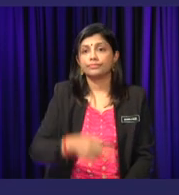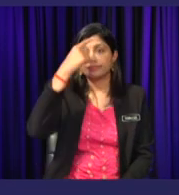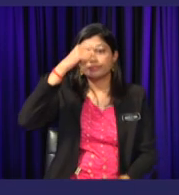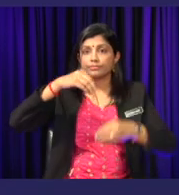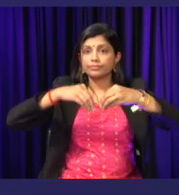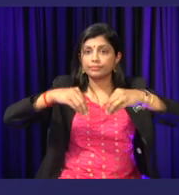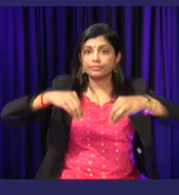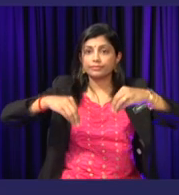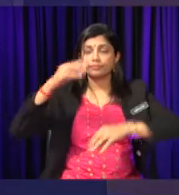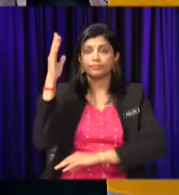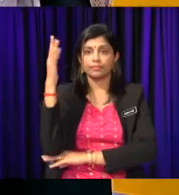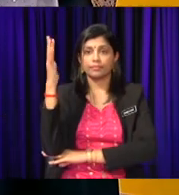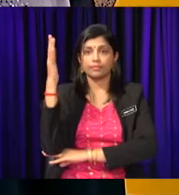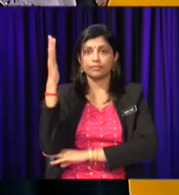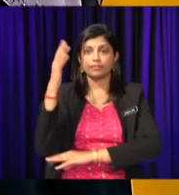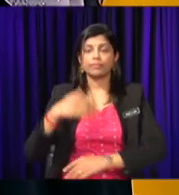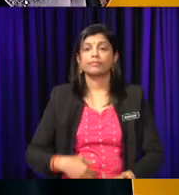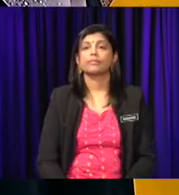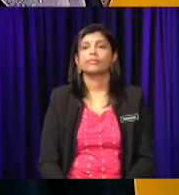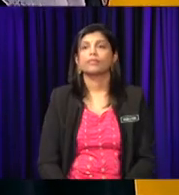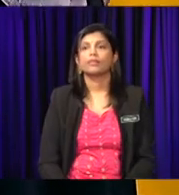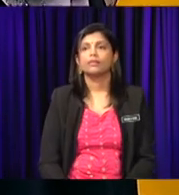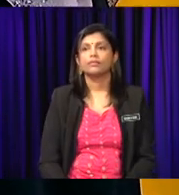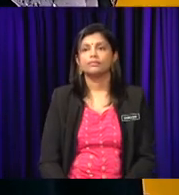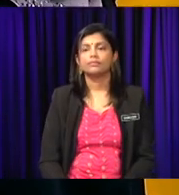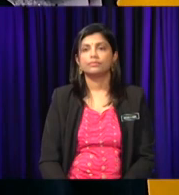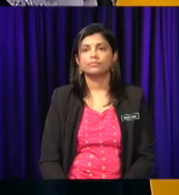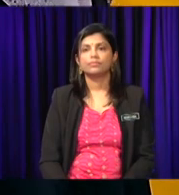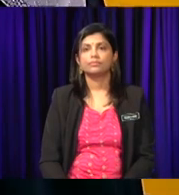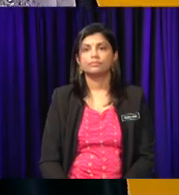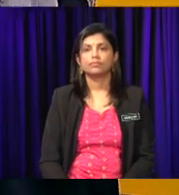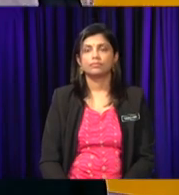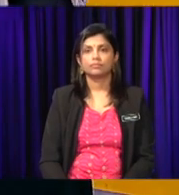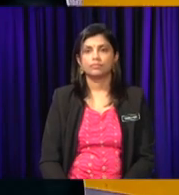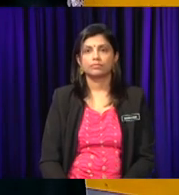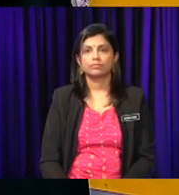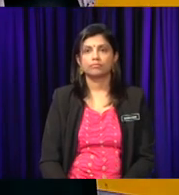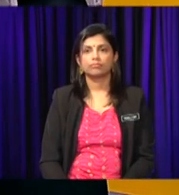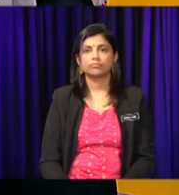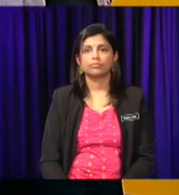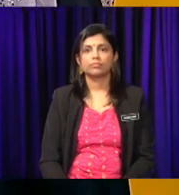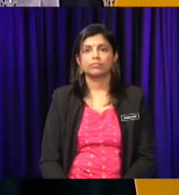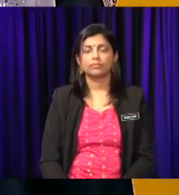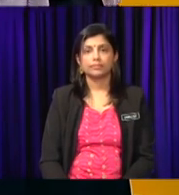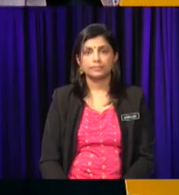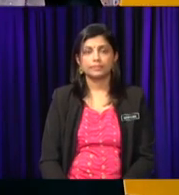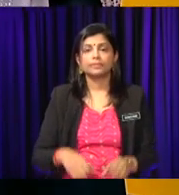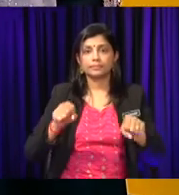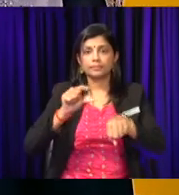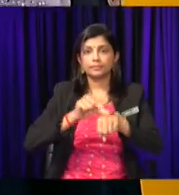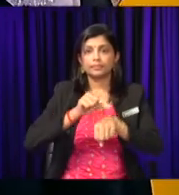selain daripada mengelakkan cuaca panas dia juga dapat menikmati buah-buahan Oke pasti benar-benar penanda wacana